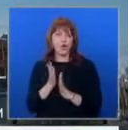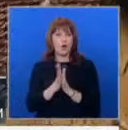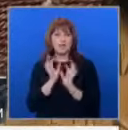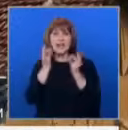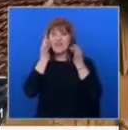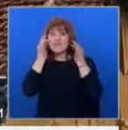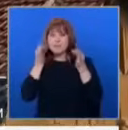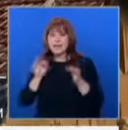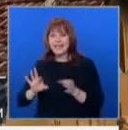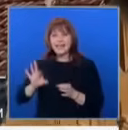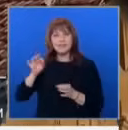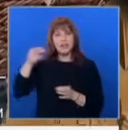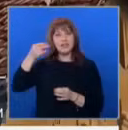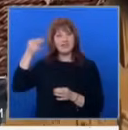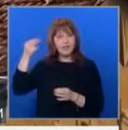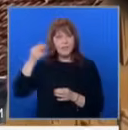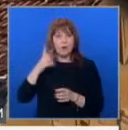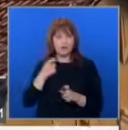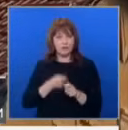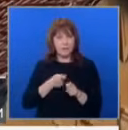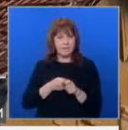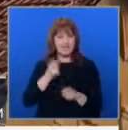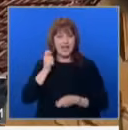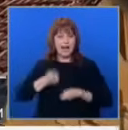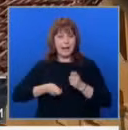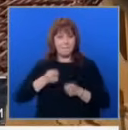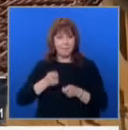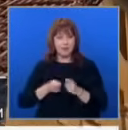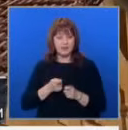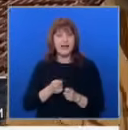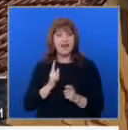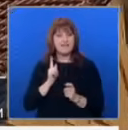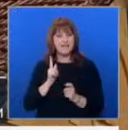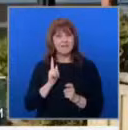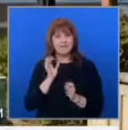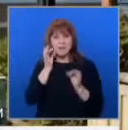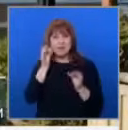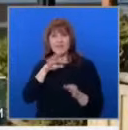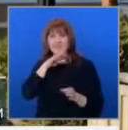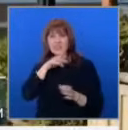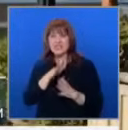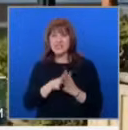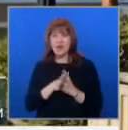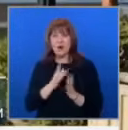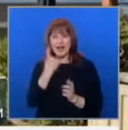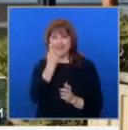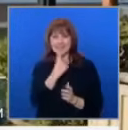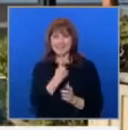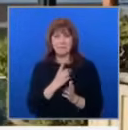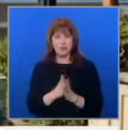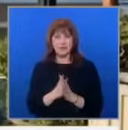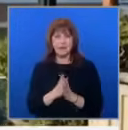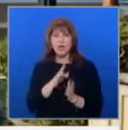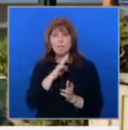бдителни при избора на фирма, която да им ремонтира покрива. Най-голяма е опасността при възрастни и самотни хора. Заедно с полицията